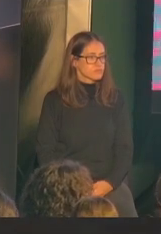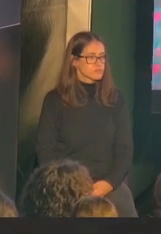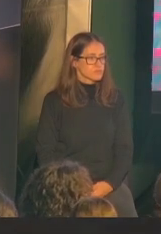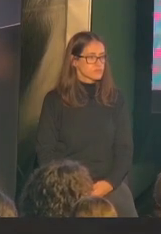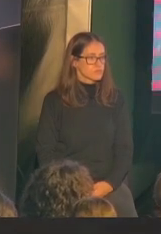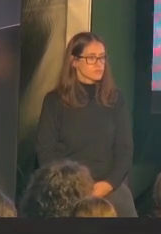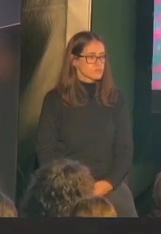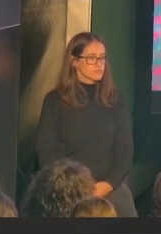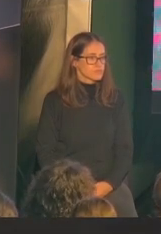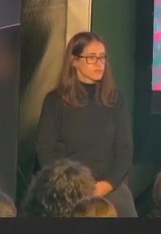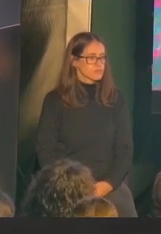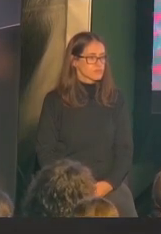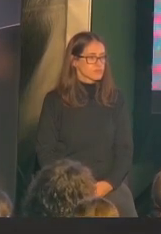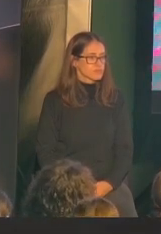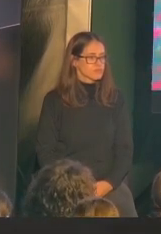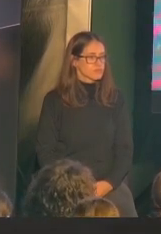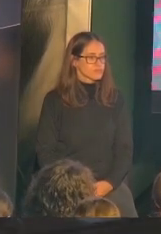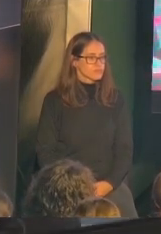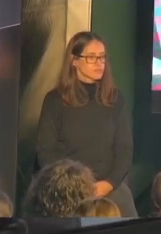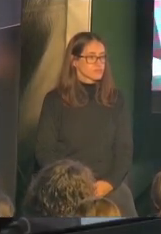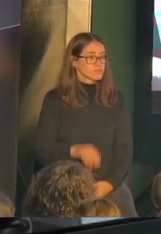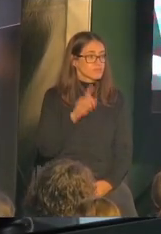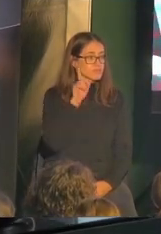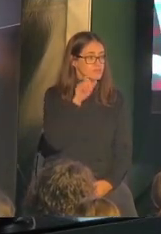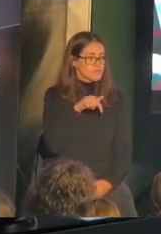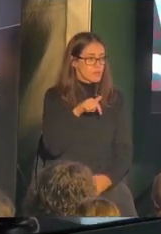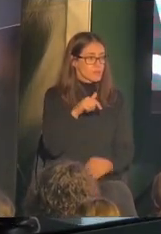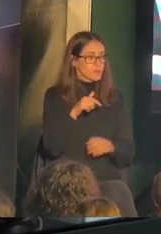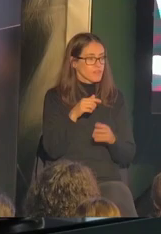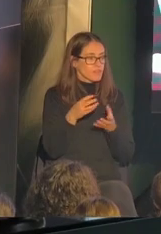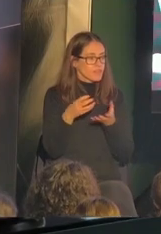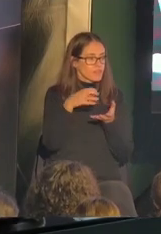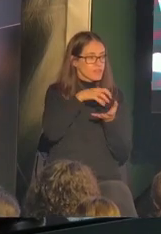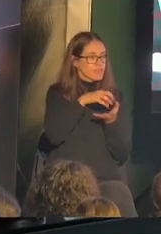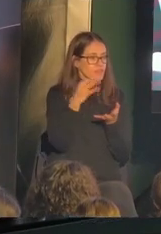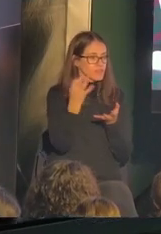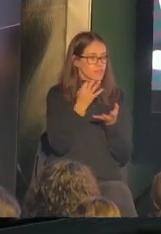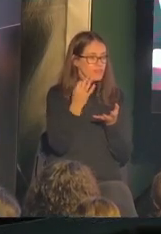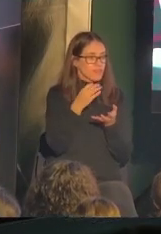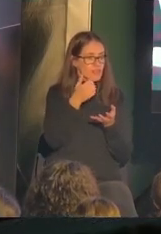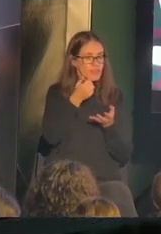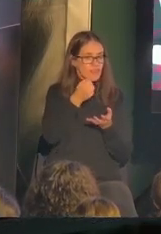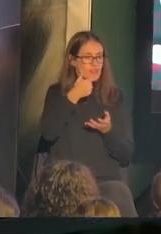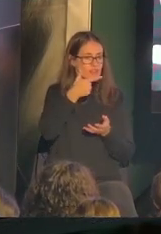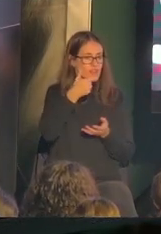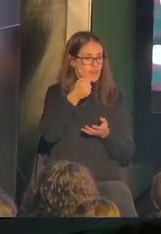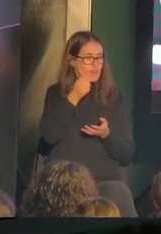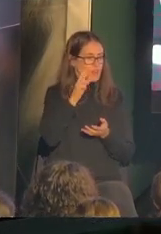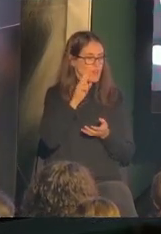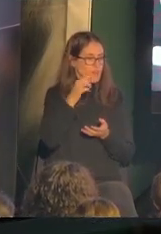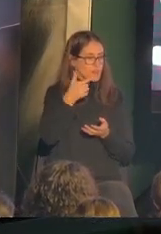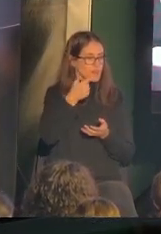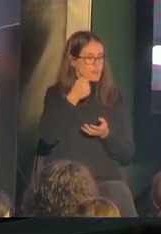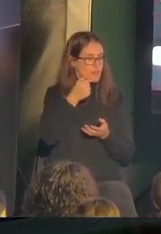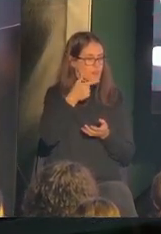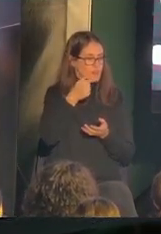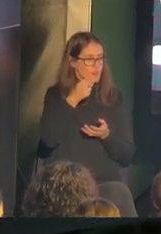I en aquest cas aquí hi ha l'agar-agar, vale? Que l'agar-agar, com he comentat abans, és una alga